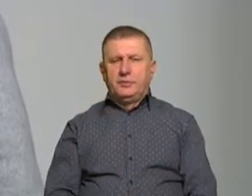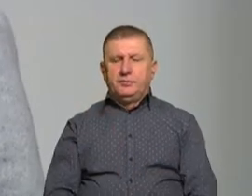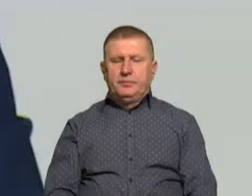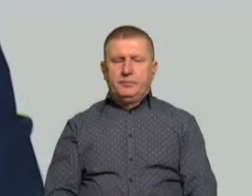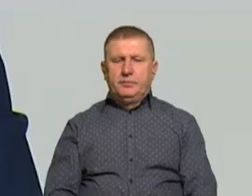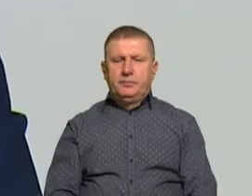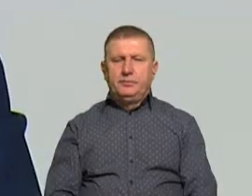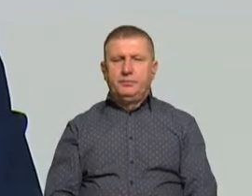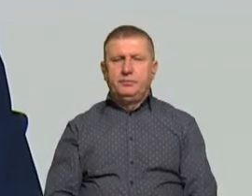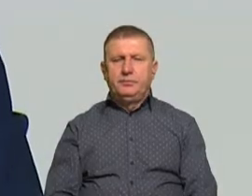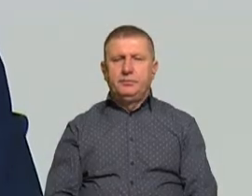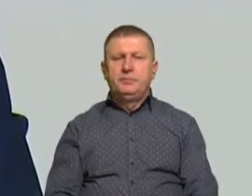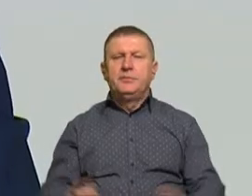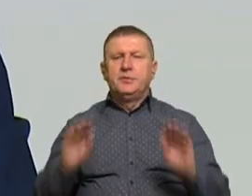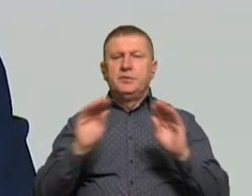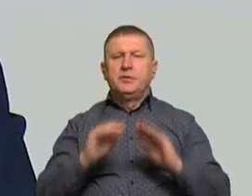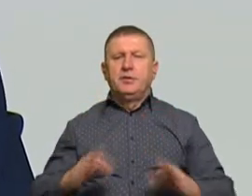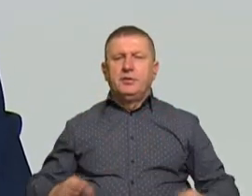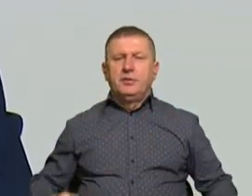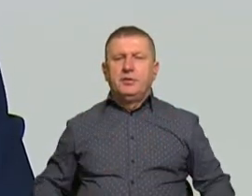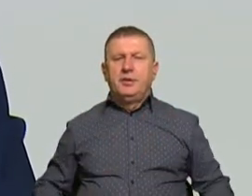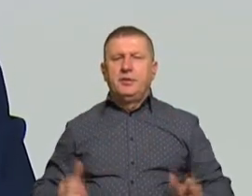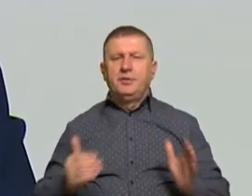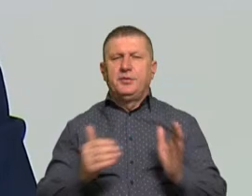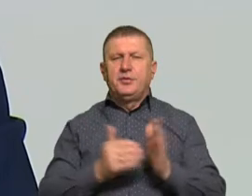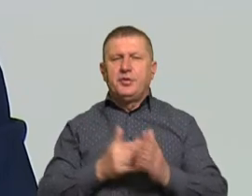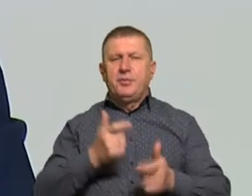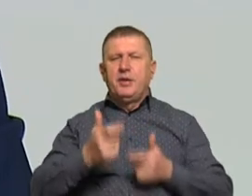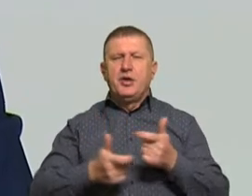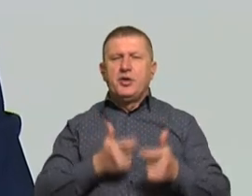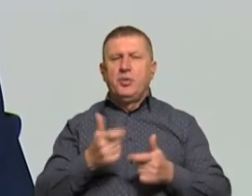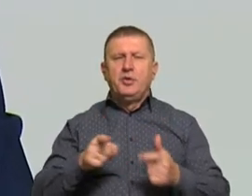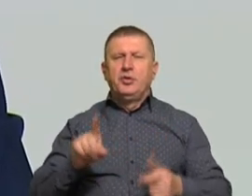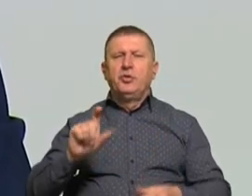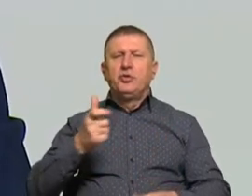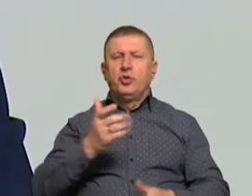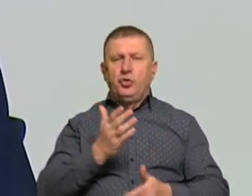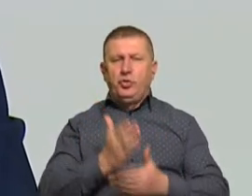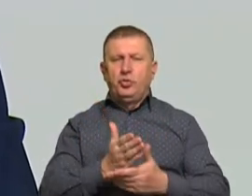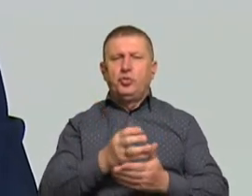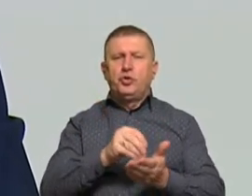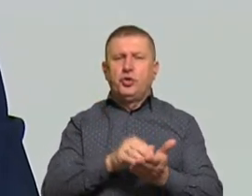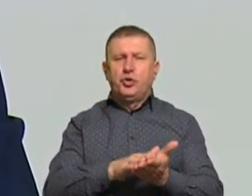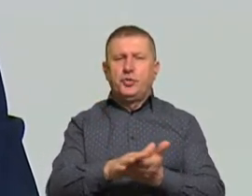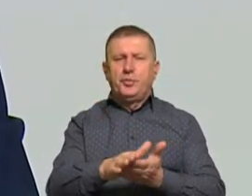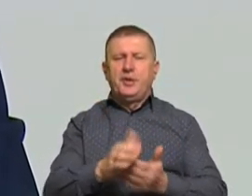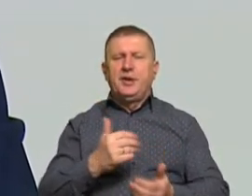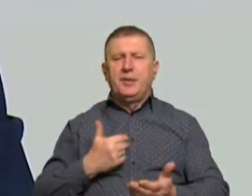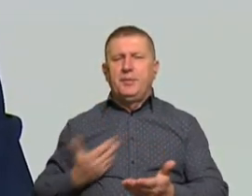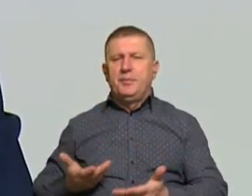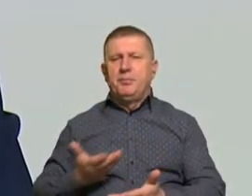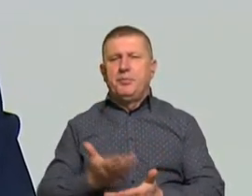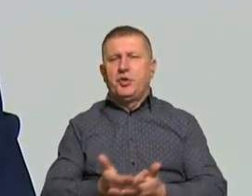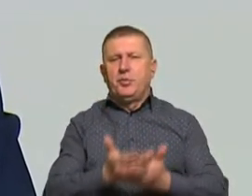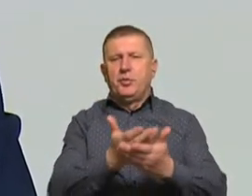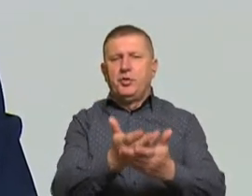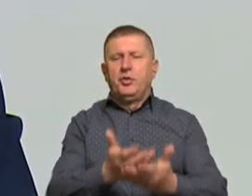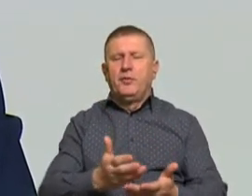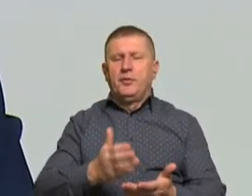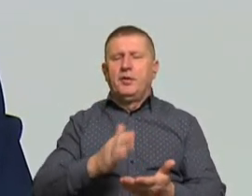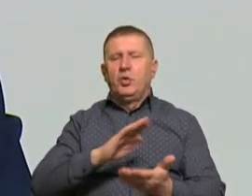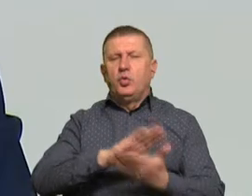Klimaszewski. Szanowni państwo, no, trzeba robić to, co już jest rozpoczęte, bo ja bym proponował, aby układ